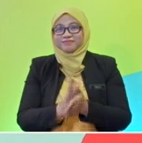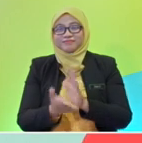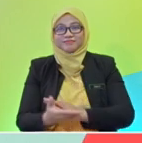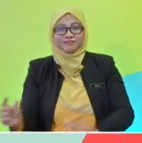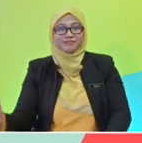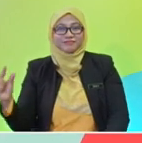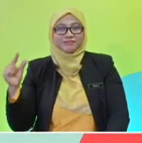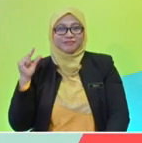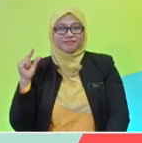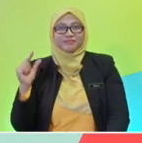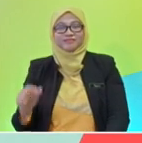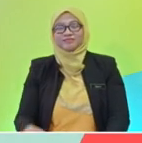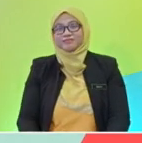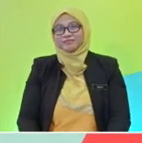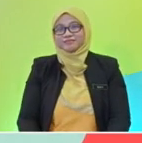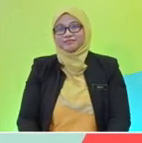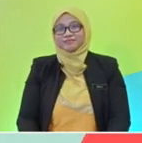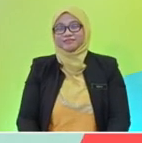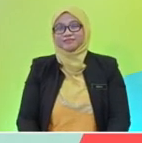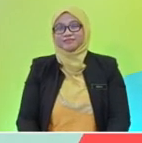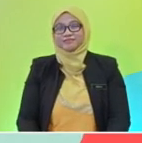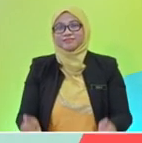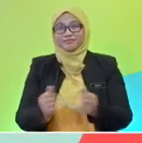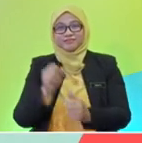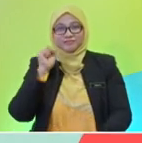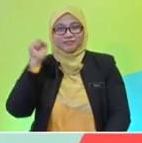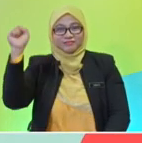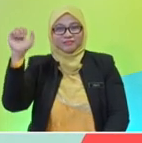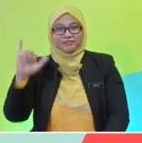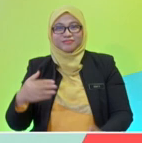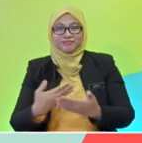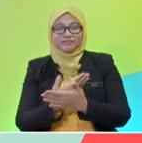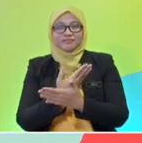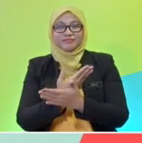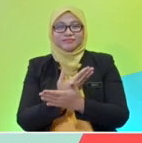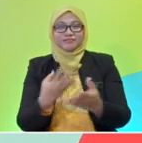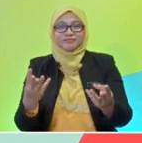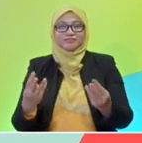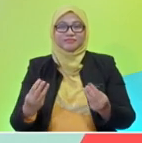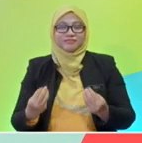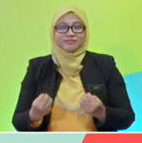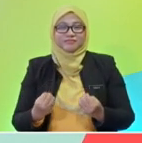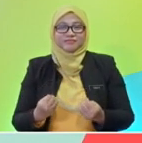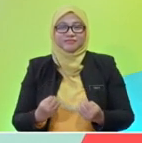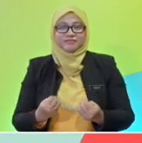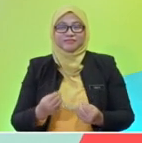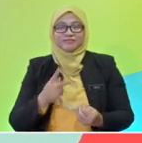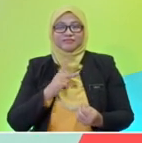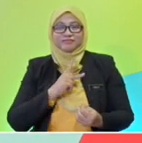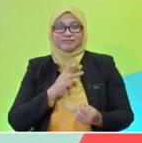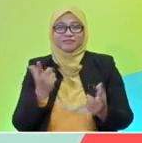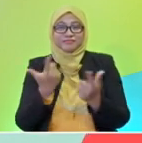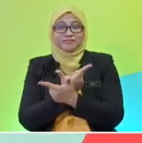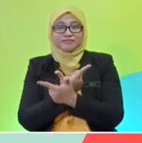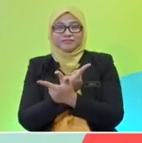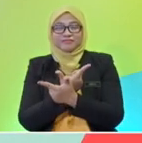perkasa. Maksudnya dia bangun dengan semangat yang baru dan ingin kubela nasib bangsa. Maksudnya dia dah